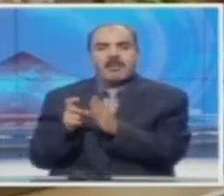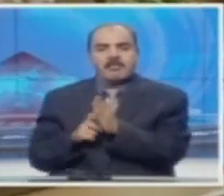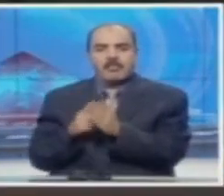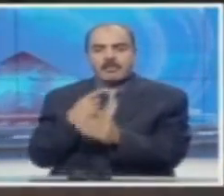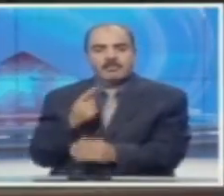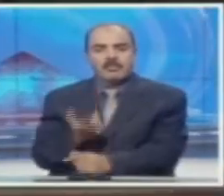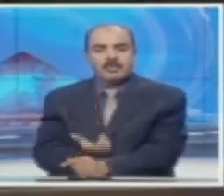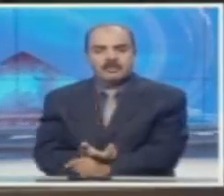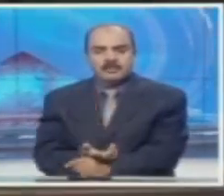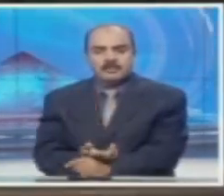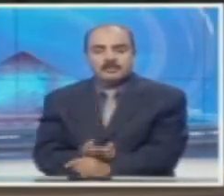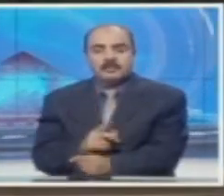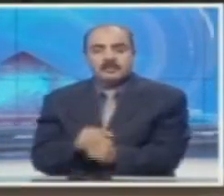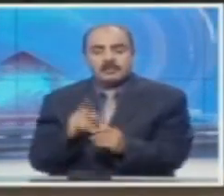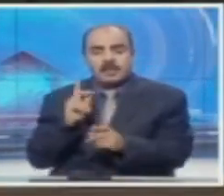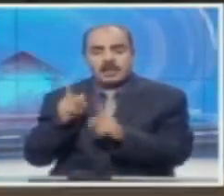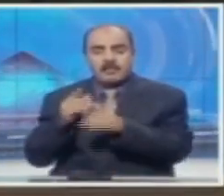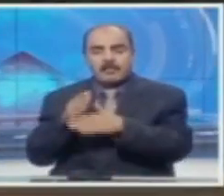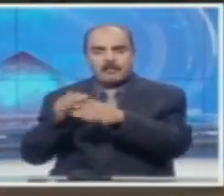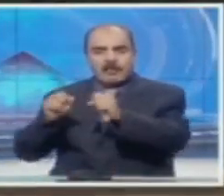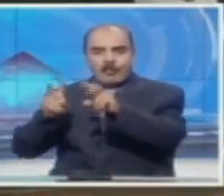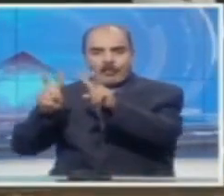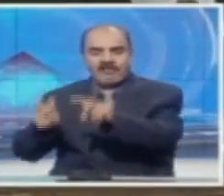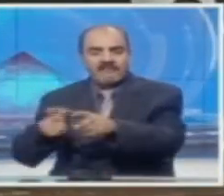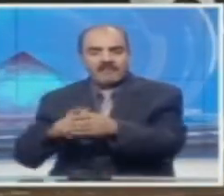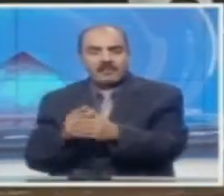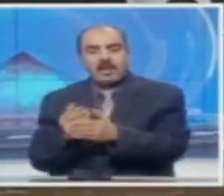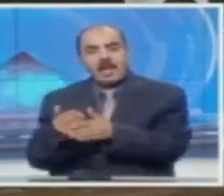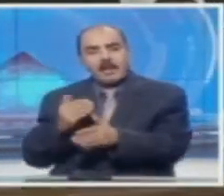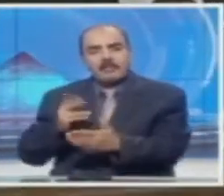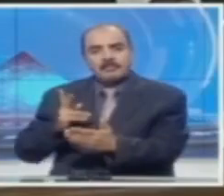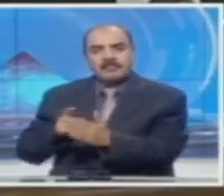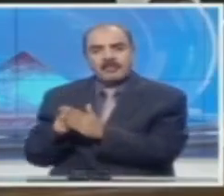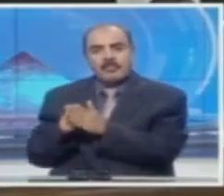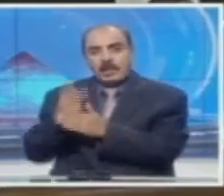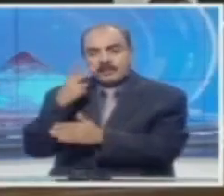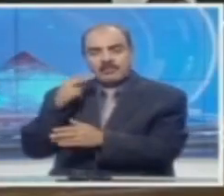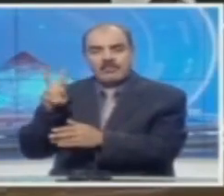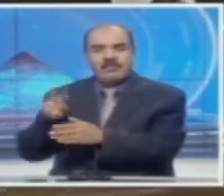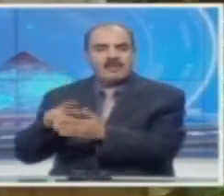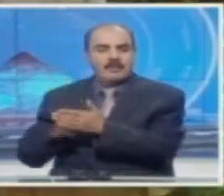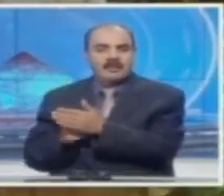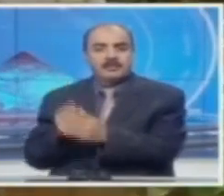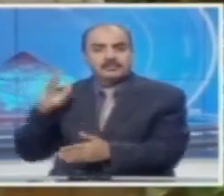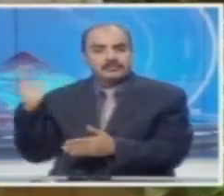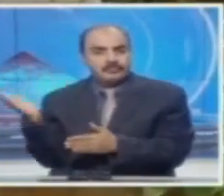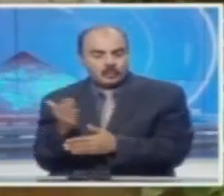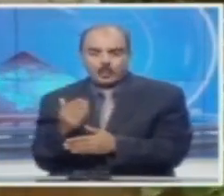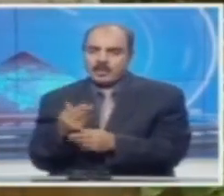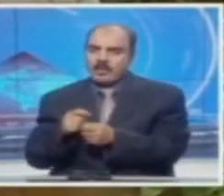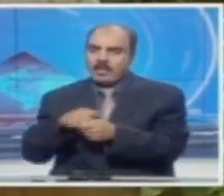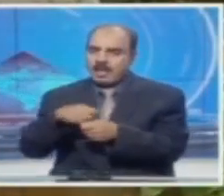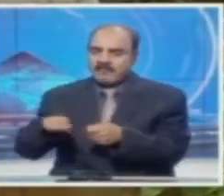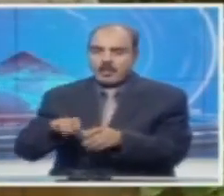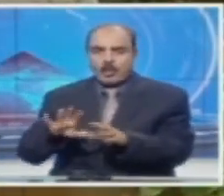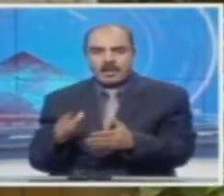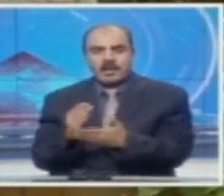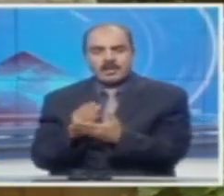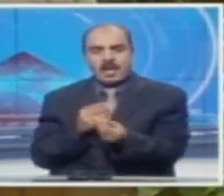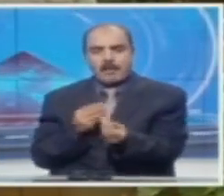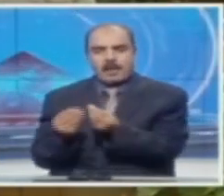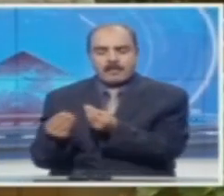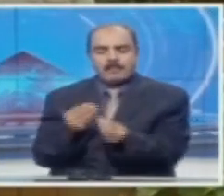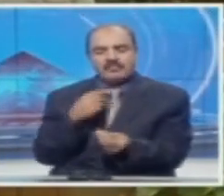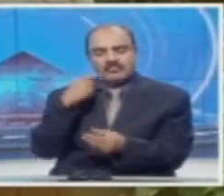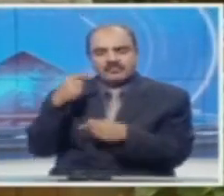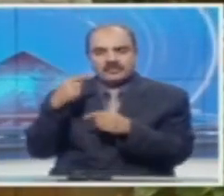لأحكام القوانين المنظمة للبناء الصادرة قبل العمل بأحكام هذا القانون، وكذا في حالات تغيير الاستخدام في المناطق